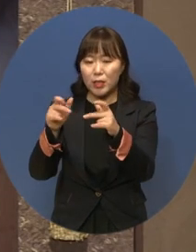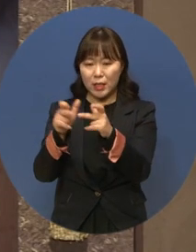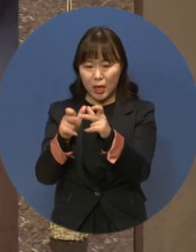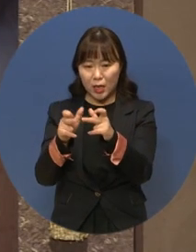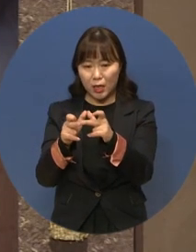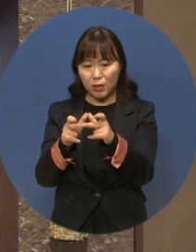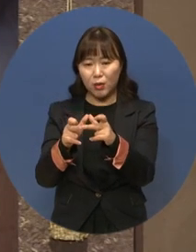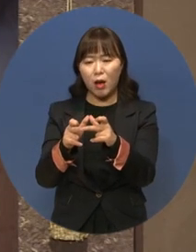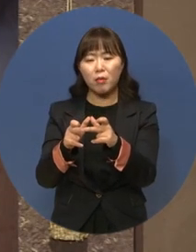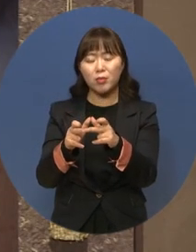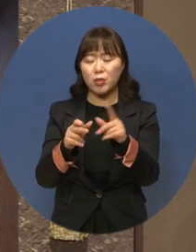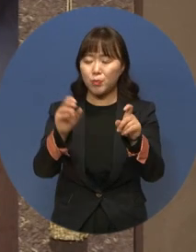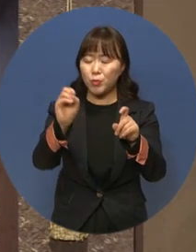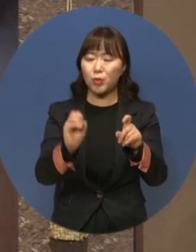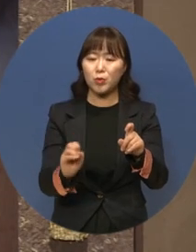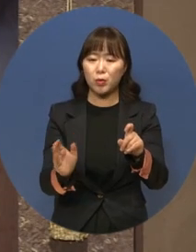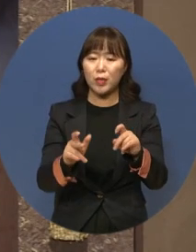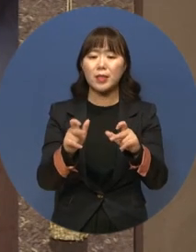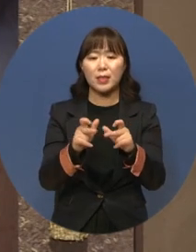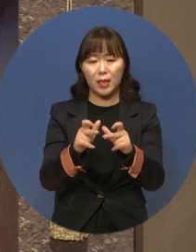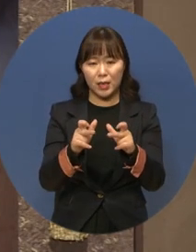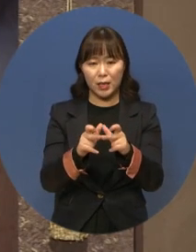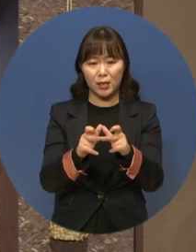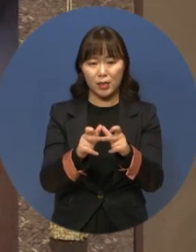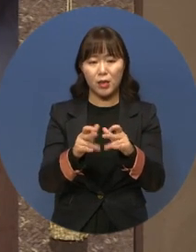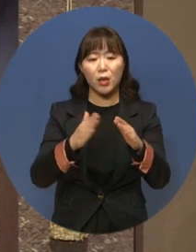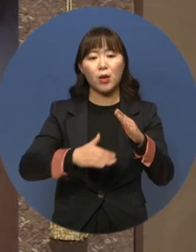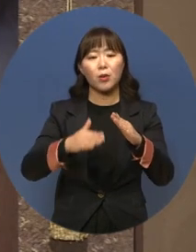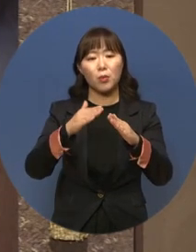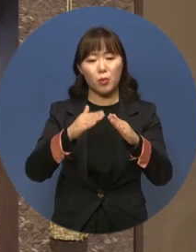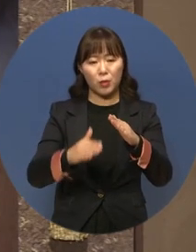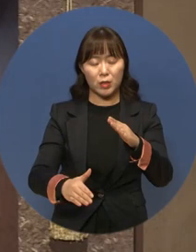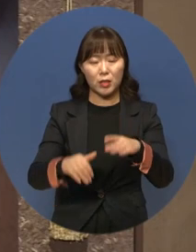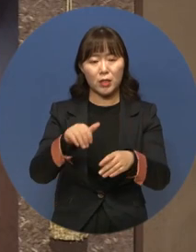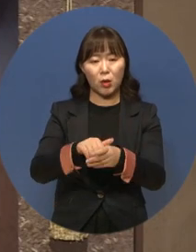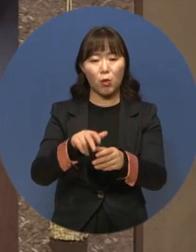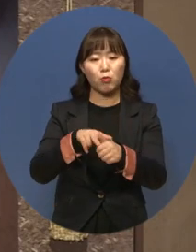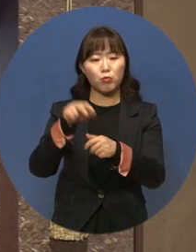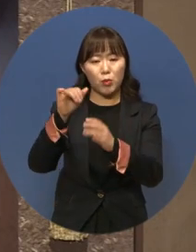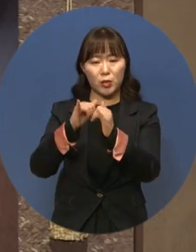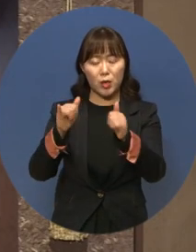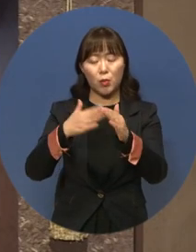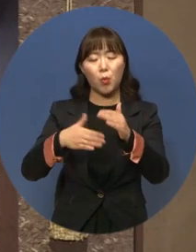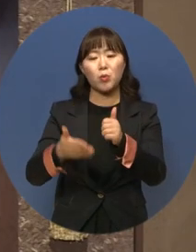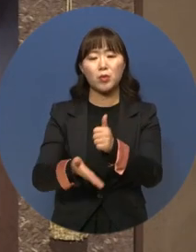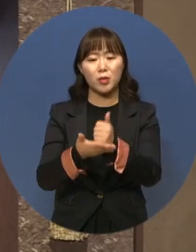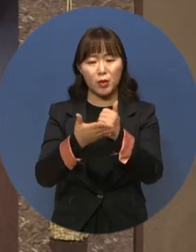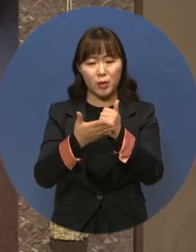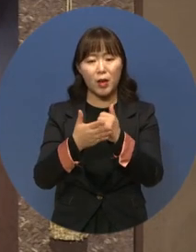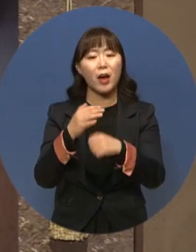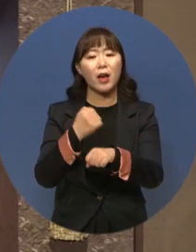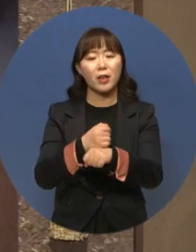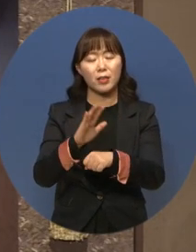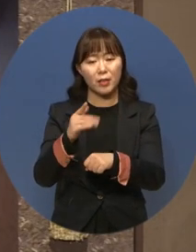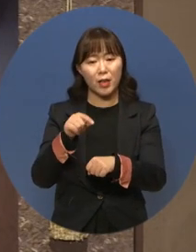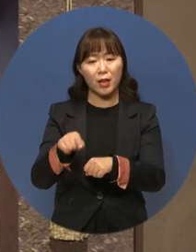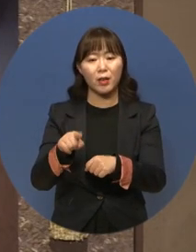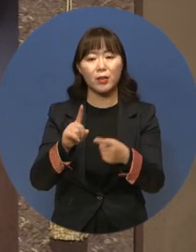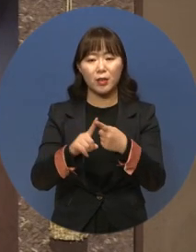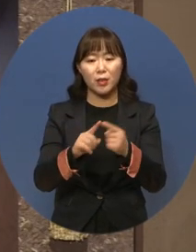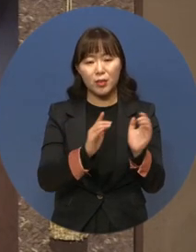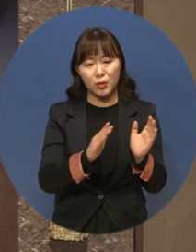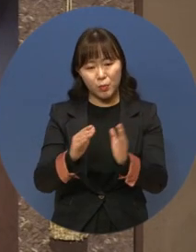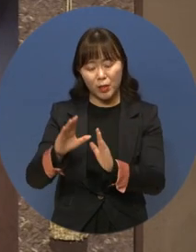장애인 교차해서 10%의 장애인의 공직선거 후보로 공천을 해야 된다. 이런